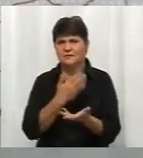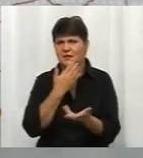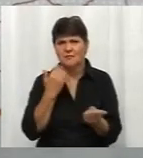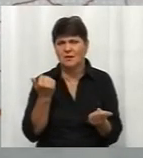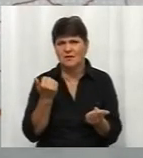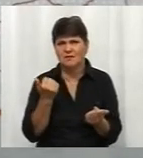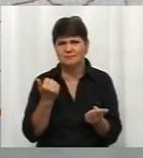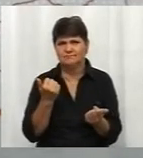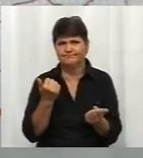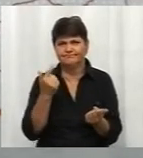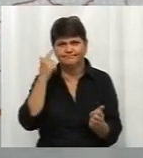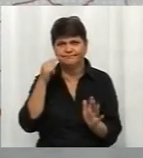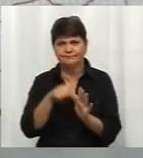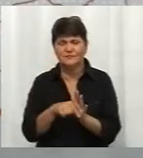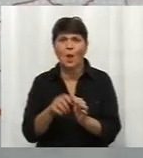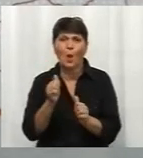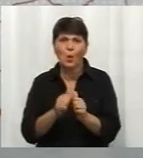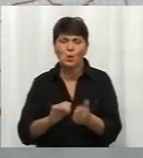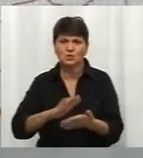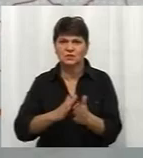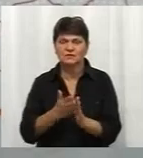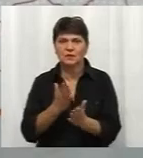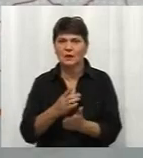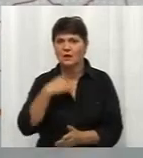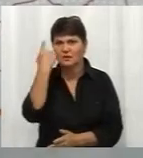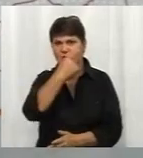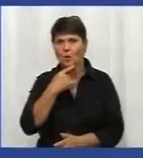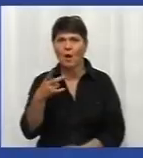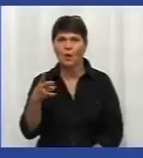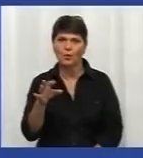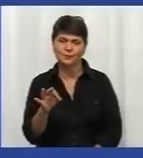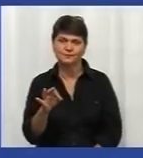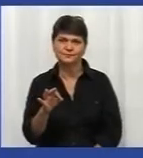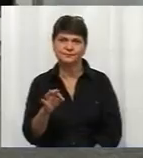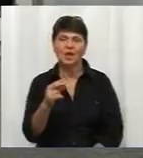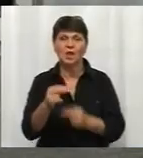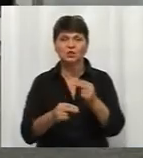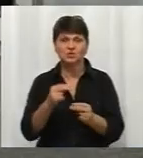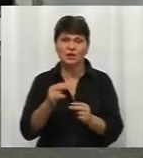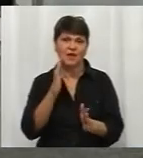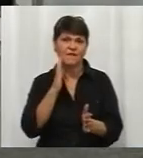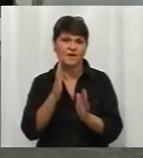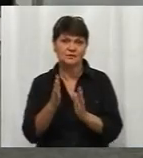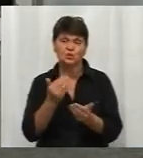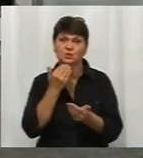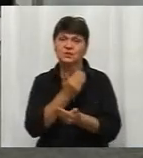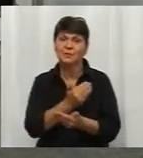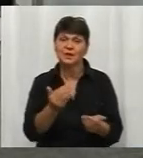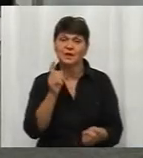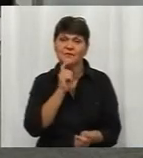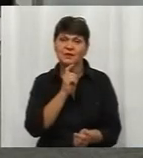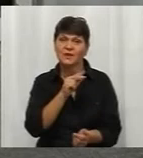безпосередньо, тому що кожна ситуація є індивідуальною. У соцмережі Facebook ми запитали вінничан,